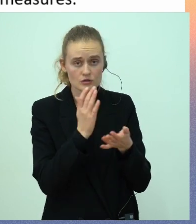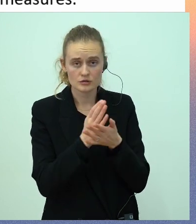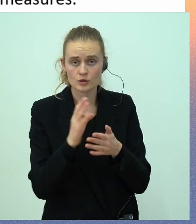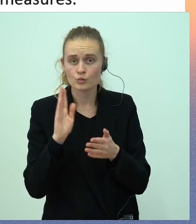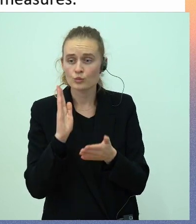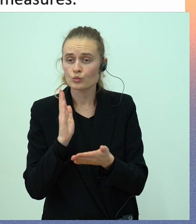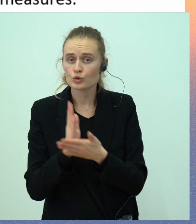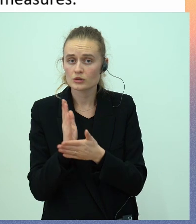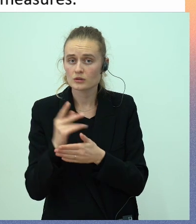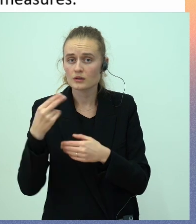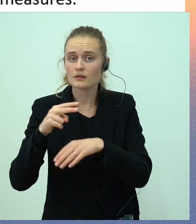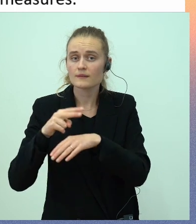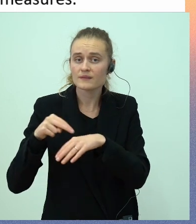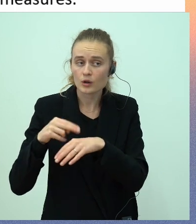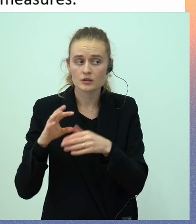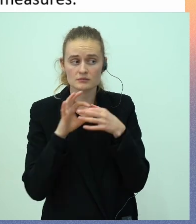kuo didesnį fizinį saugumą.